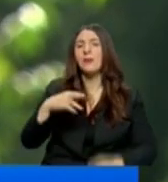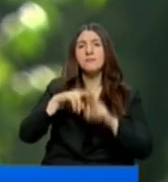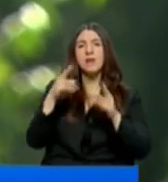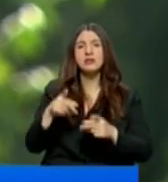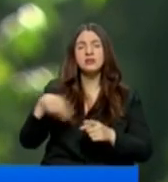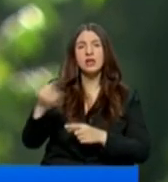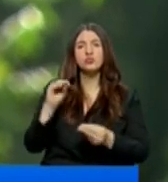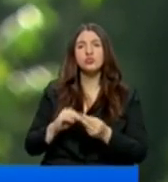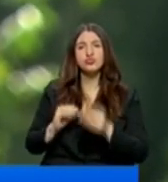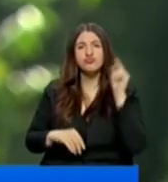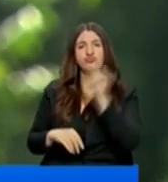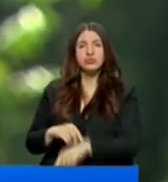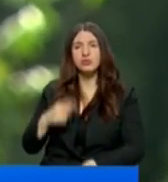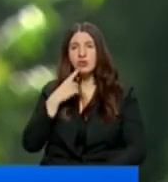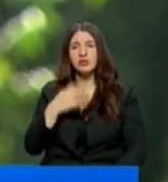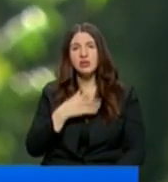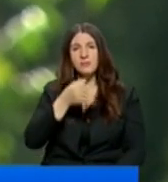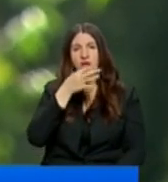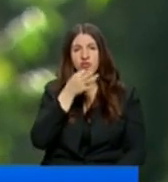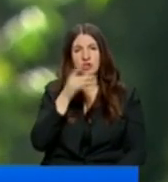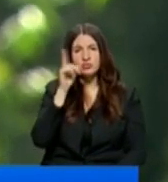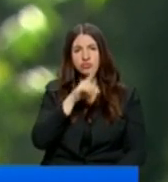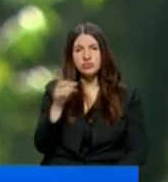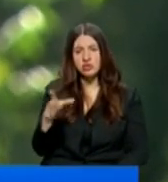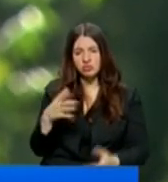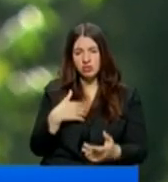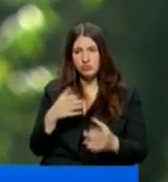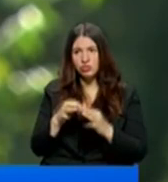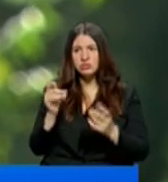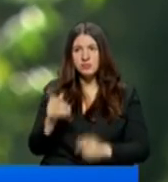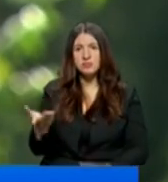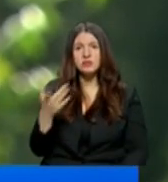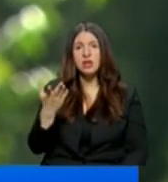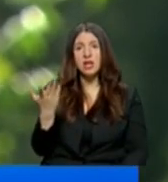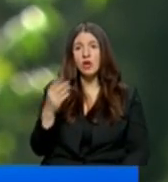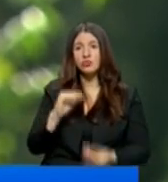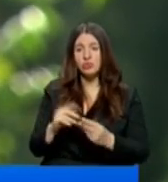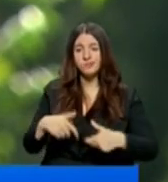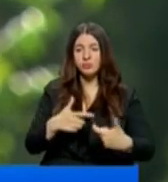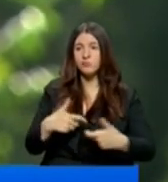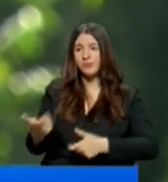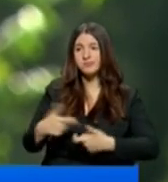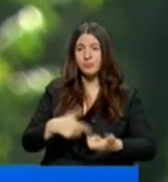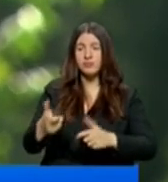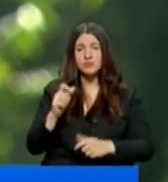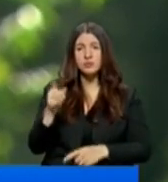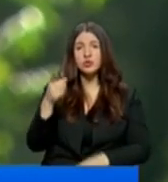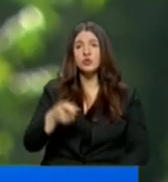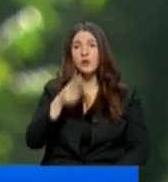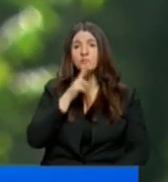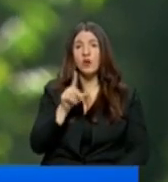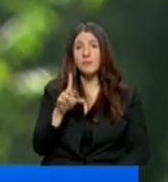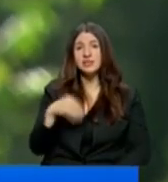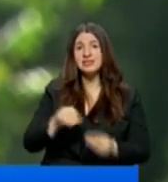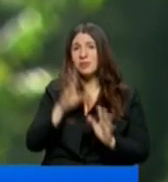mağazaları suçluyor. Ya kendi beceriksizliğini çöz kardeşim. Sen illa suçu birilerine yıkacak mısın? Bu